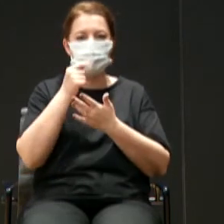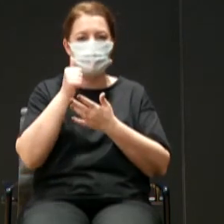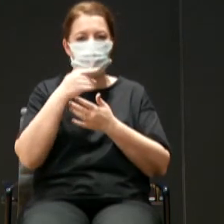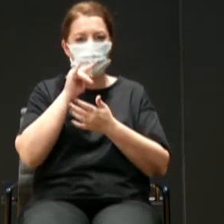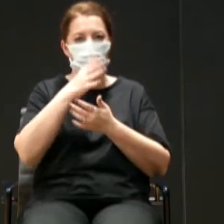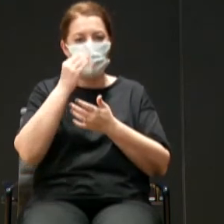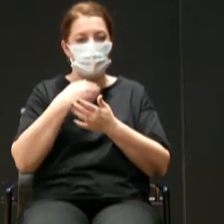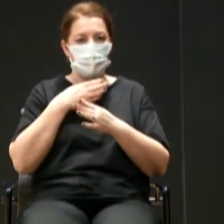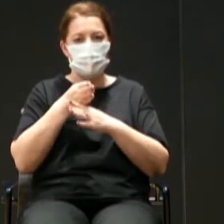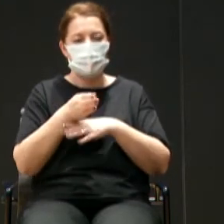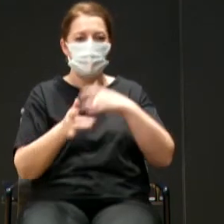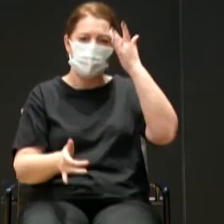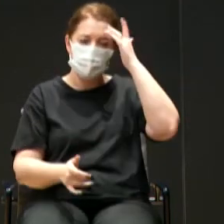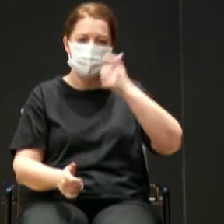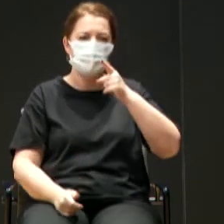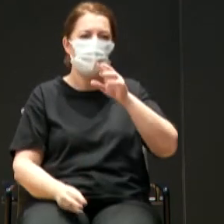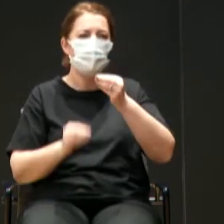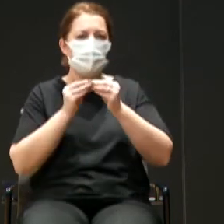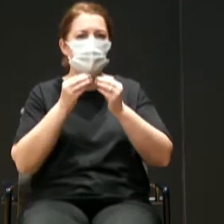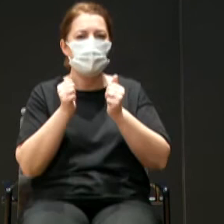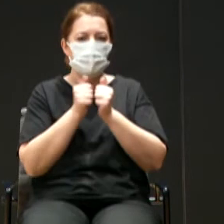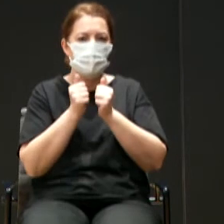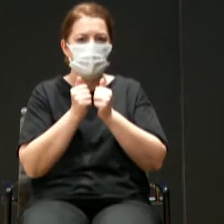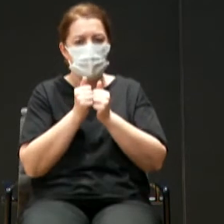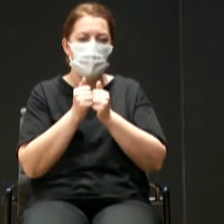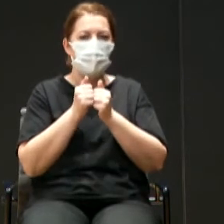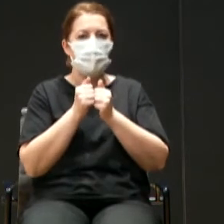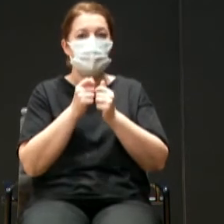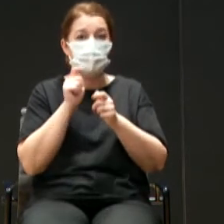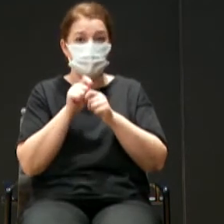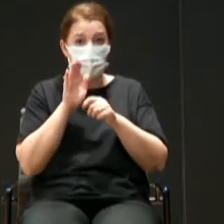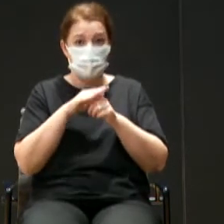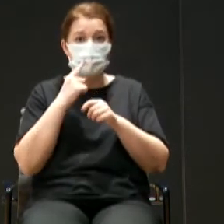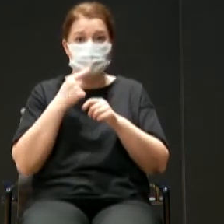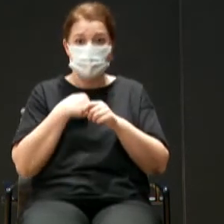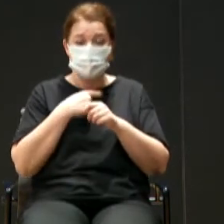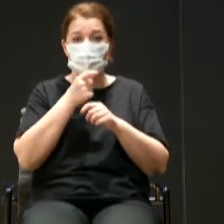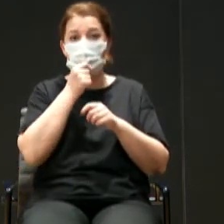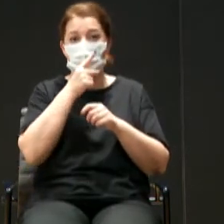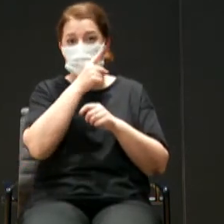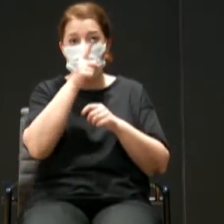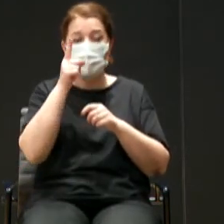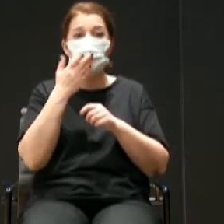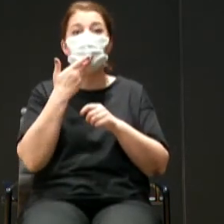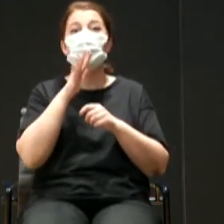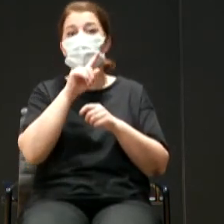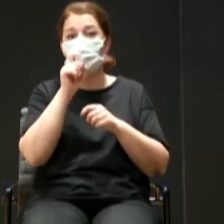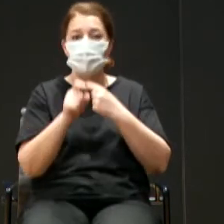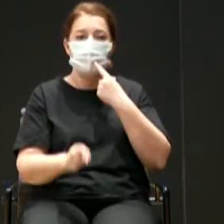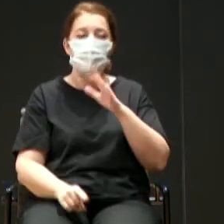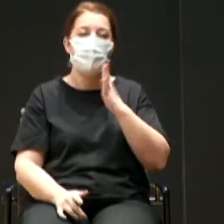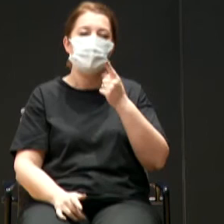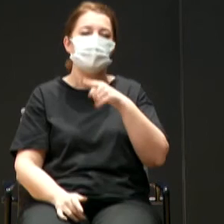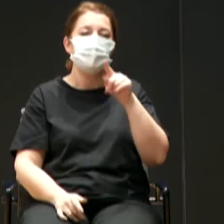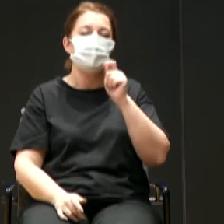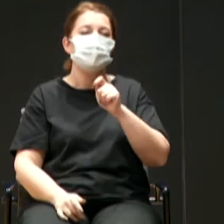gelip de Beylikdüzü'nün şu problemine birlikte elimizi taşın altına koyalım dediniz de Ankara'da başka yerde yok mu dedik. Ama sizin işiniz